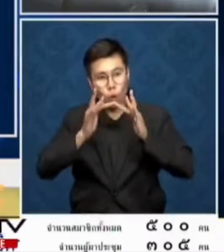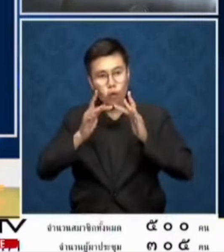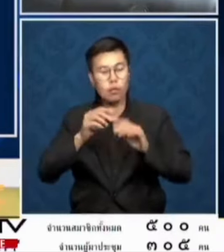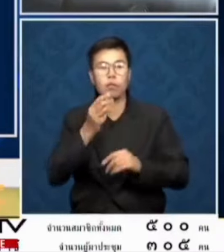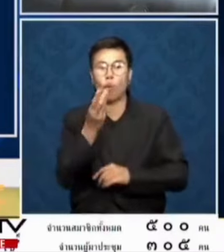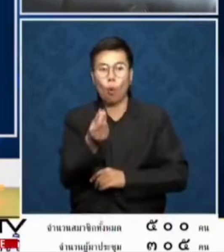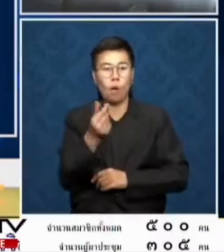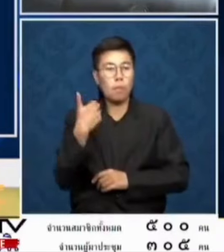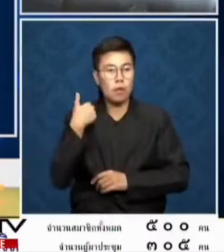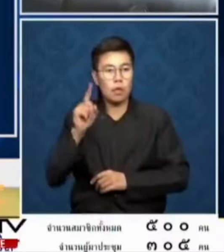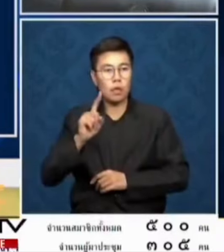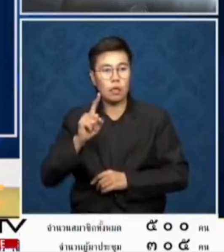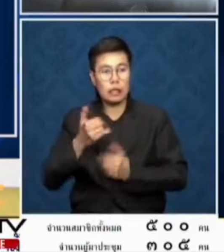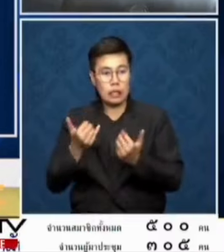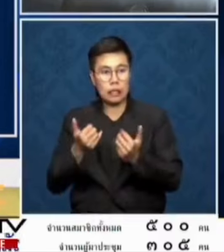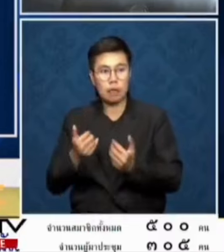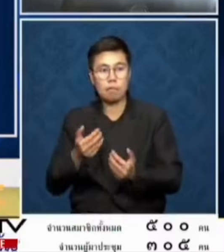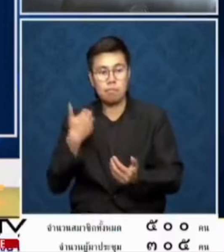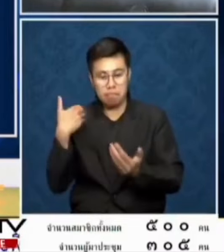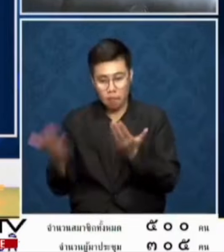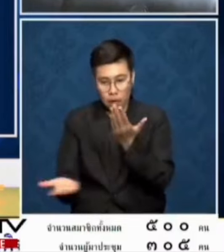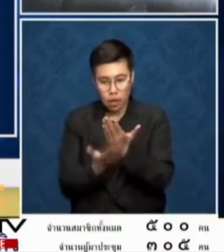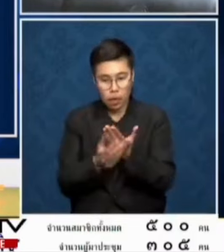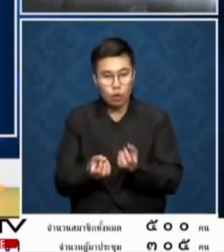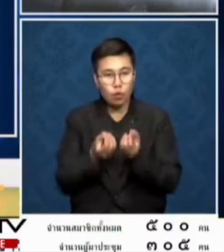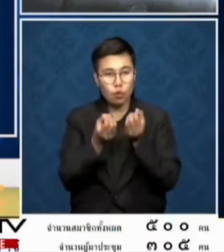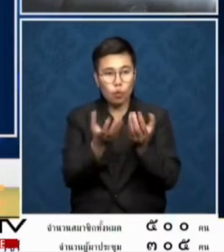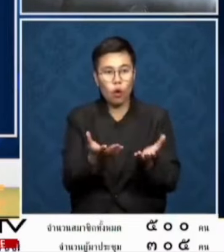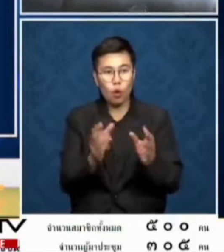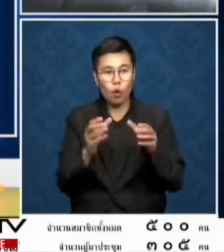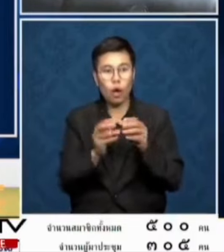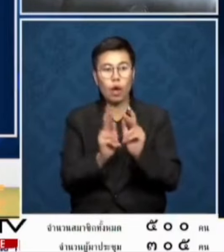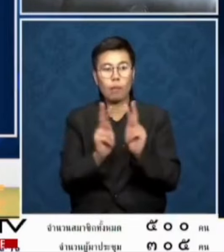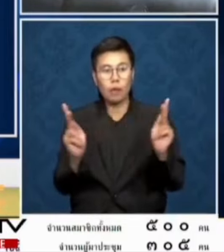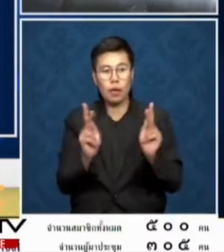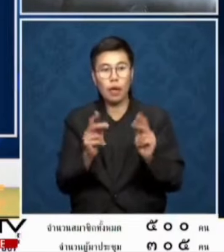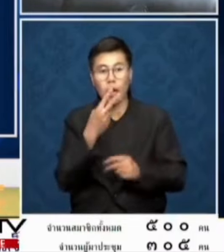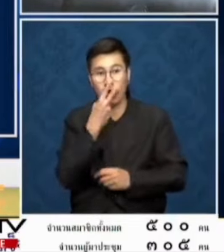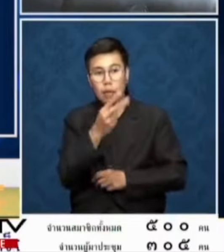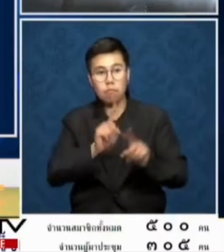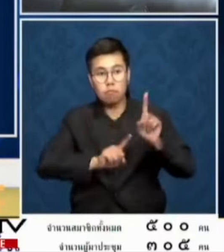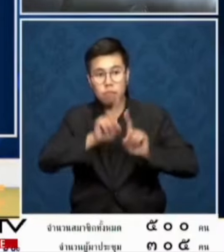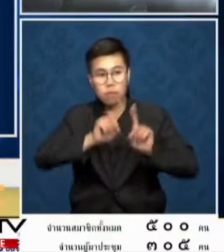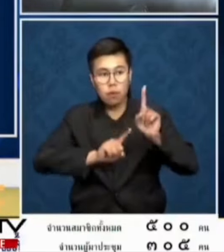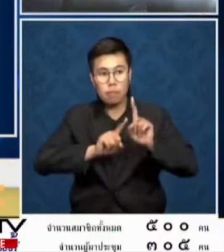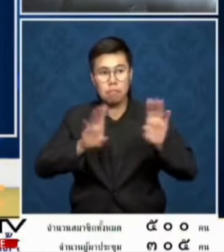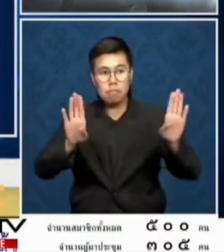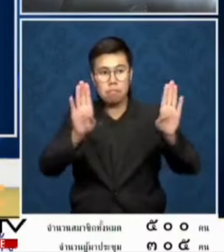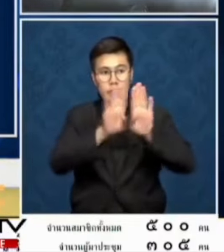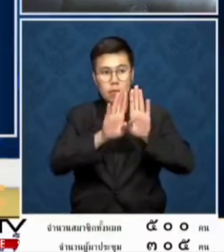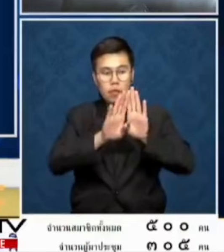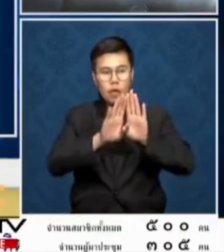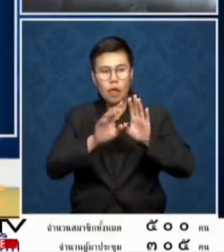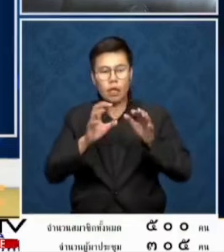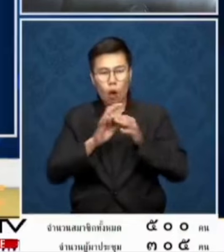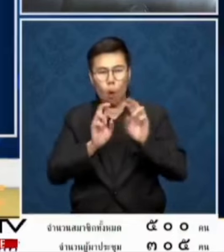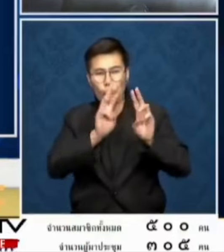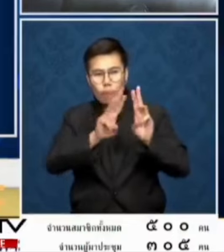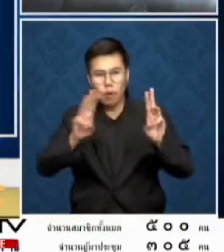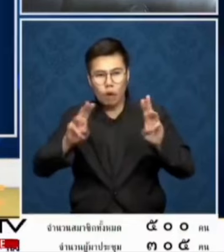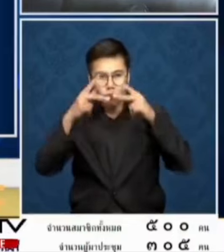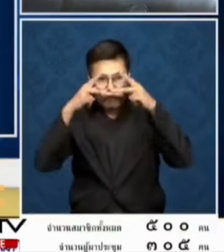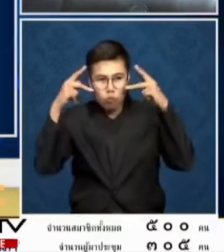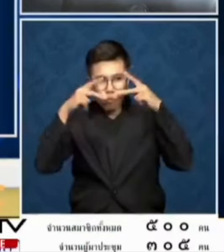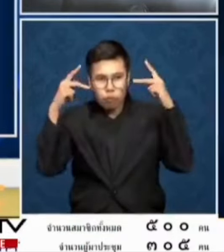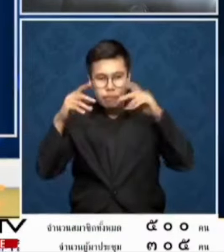างกระทรวงดีก็ได้สัดส่งเอกสารมาให้ทางกรรมการค่ะโดยเราจะเห็นได้ว่าสถิติการปิดเว็บไซต์อาชญากรรมออนไลน์ย้อนหลัง1ปีนะค